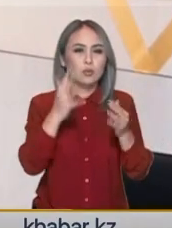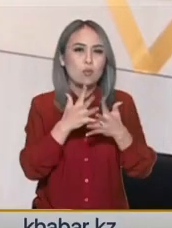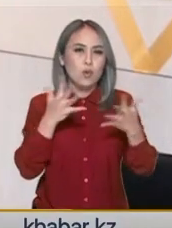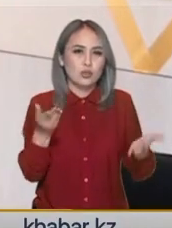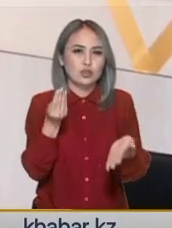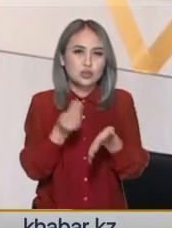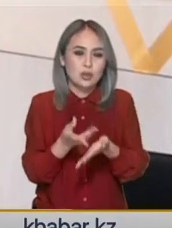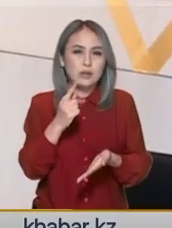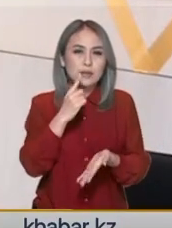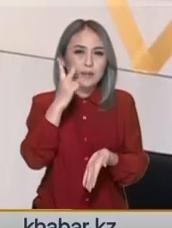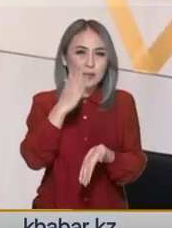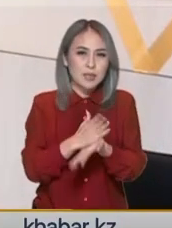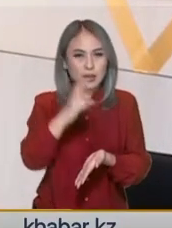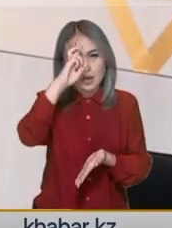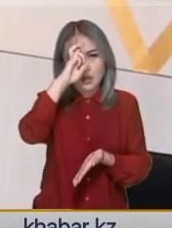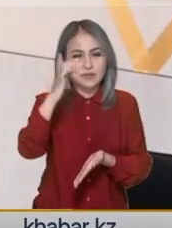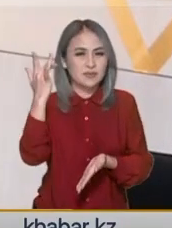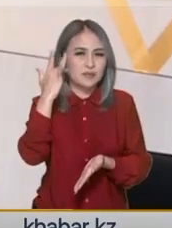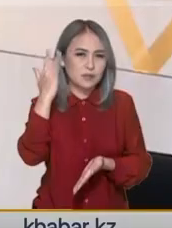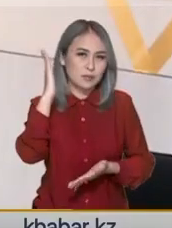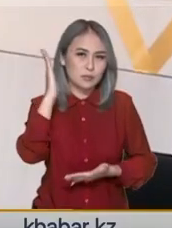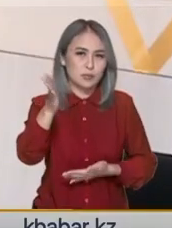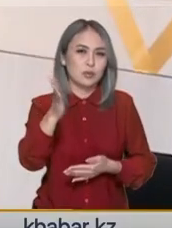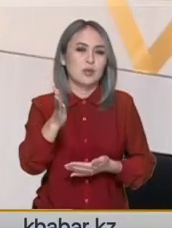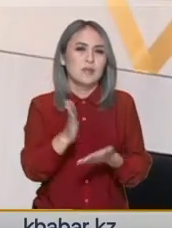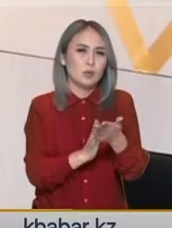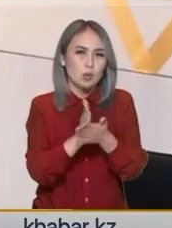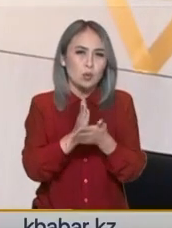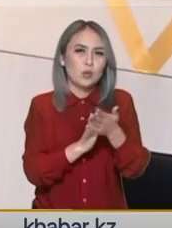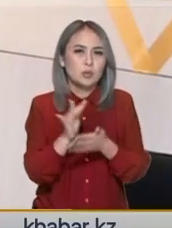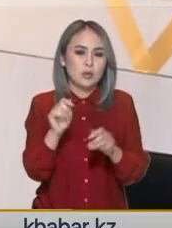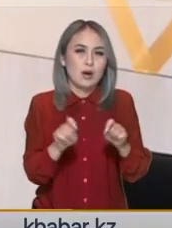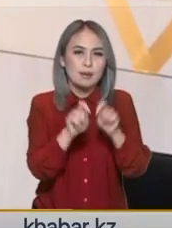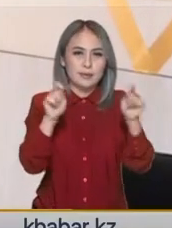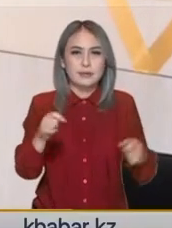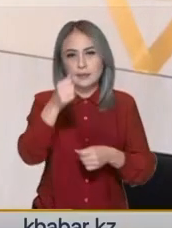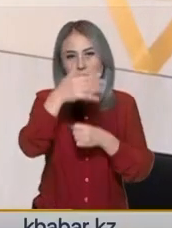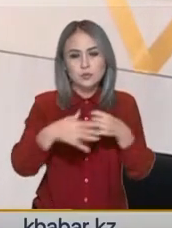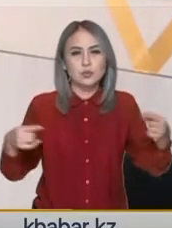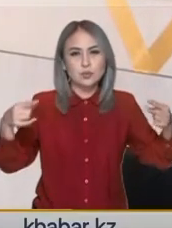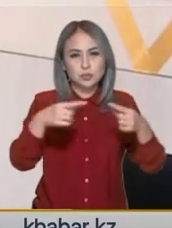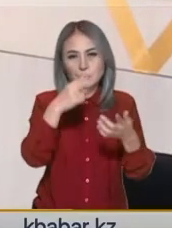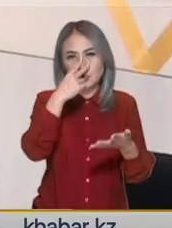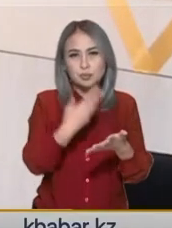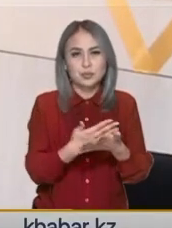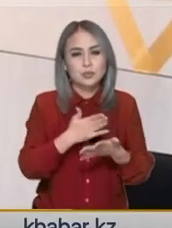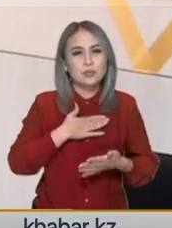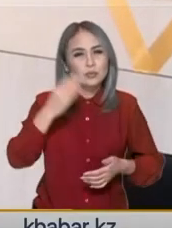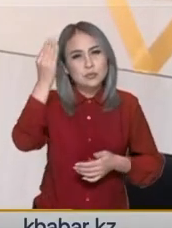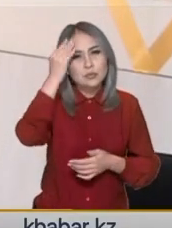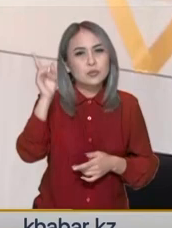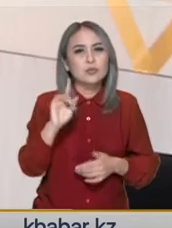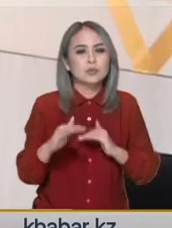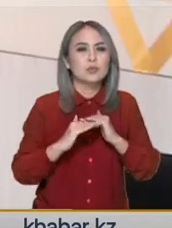құндылық. Тілі бар елдің мемлекеттілігі мәңгілік болады. Бүгінгі ашылып отырған орталық сол ұғымның нақты көрінісі. Менің ойымша бұл жер